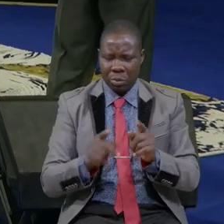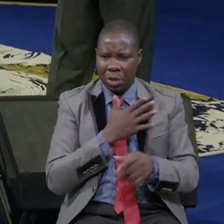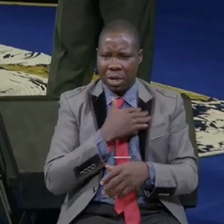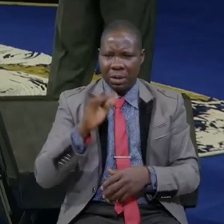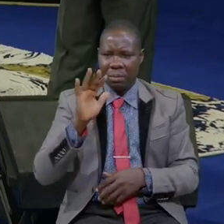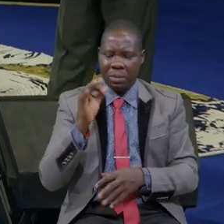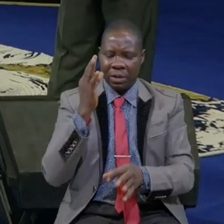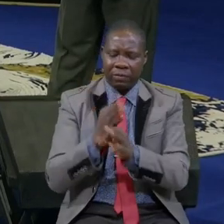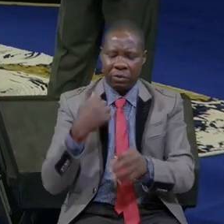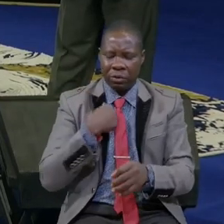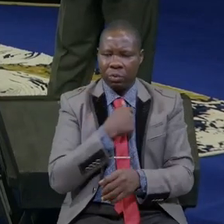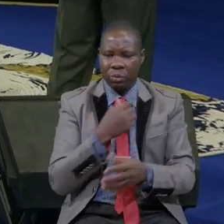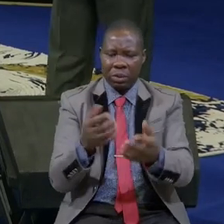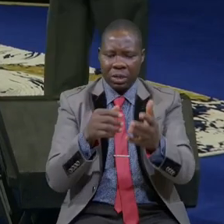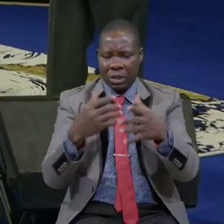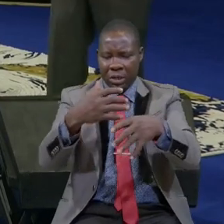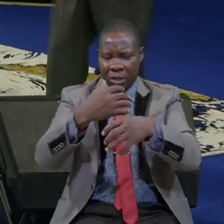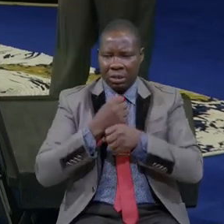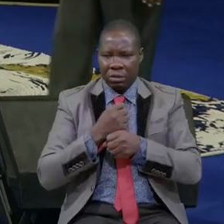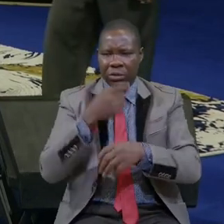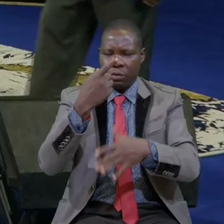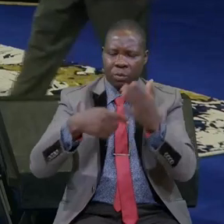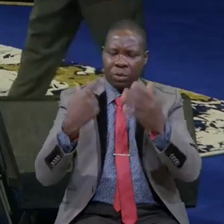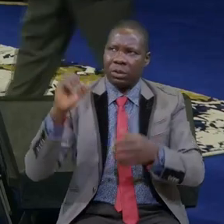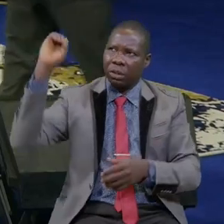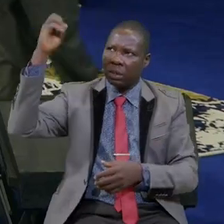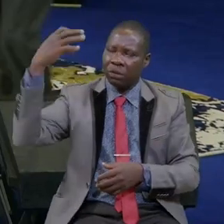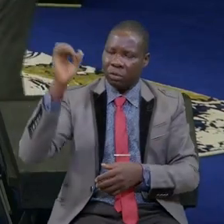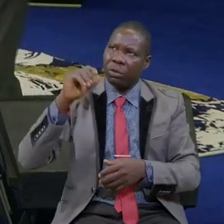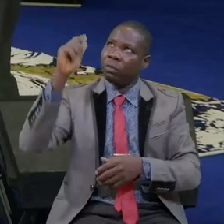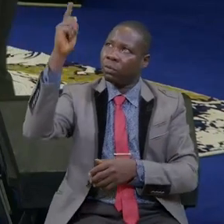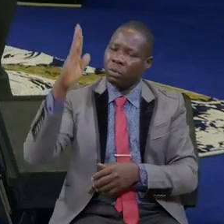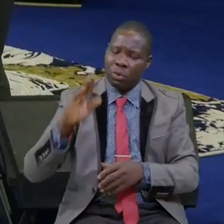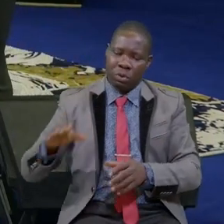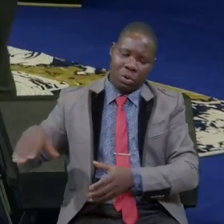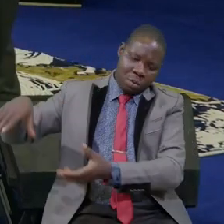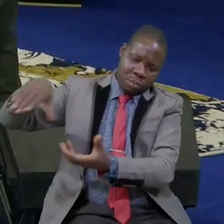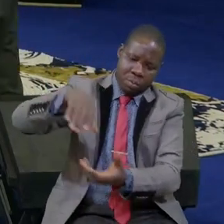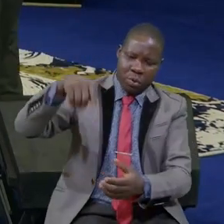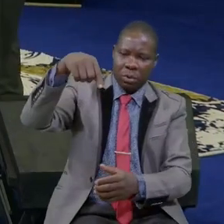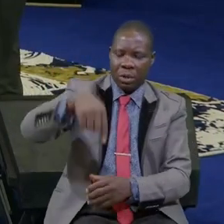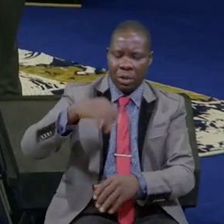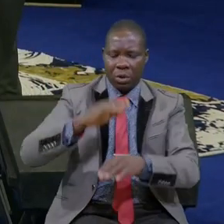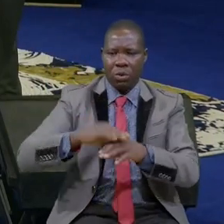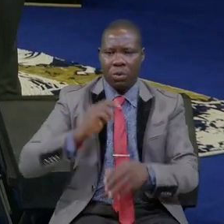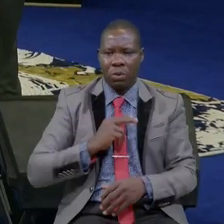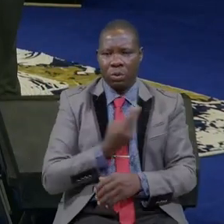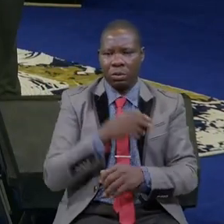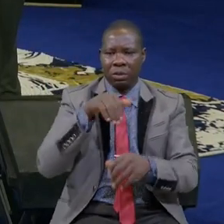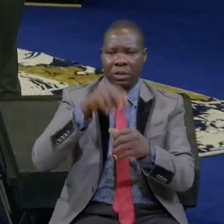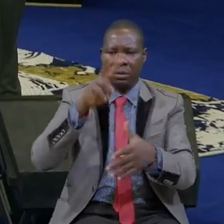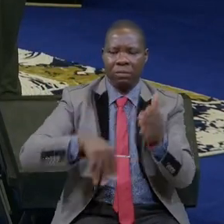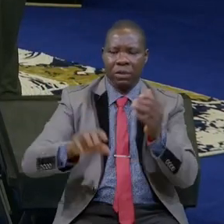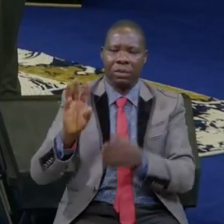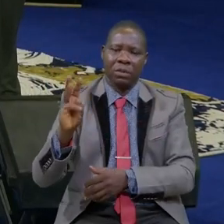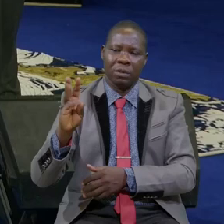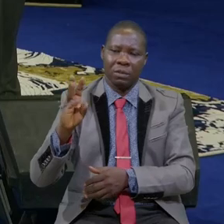que la grâce de Dieu déverse sur nous. Voyez le verset